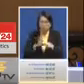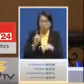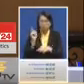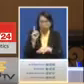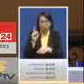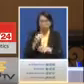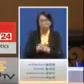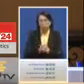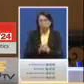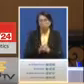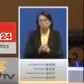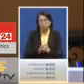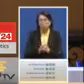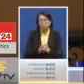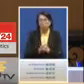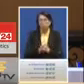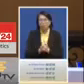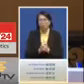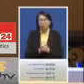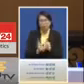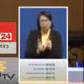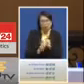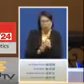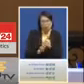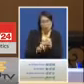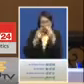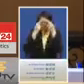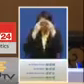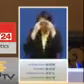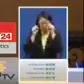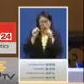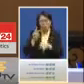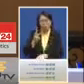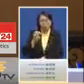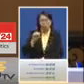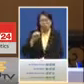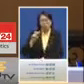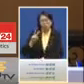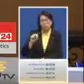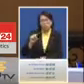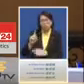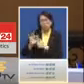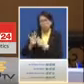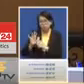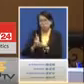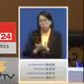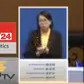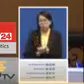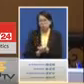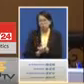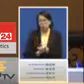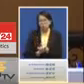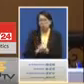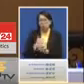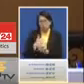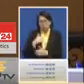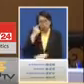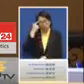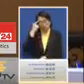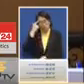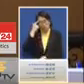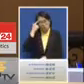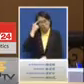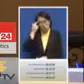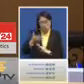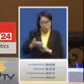งรองนายกวิษณุนะครับซึ่งผมว่าไปไกลนะไปไกลกว่